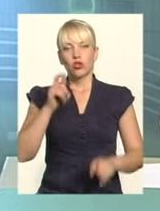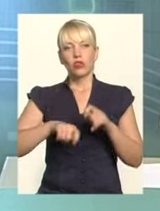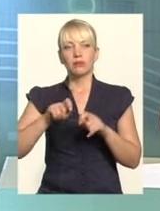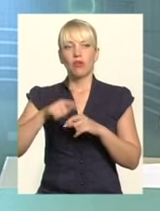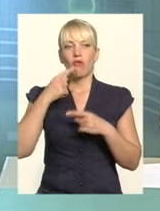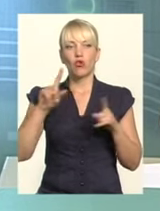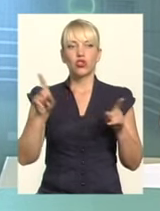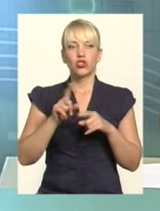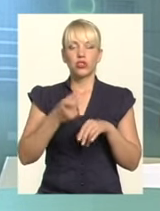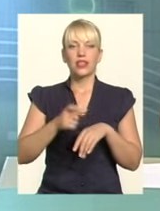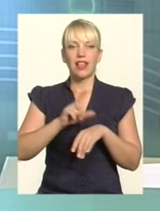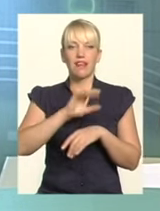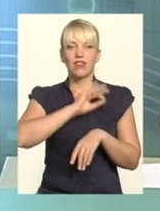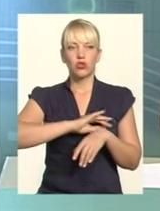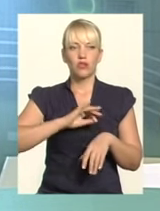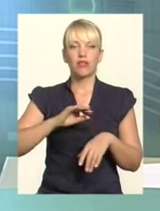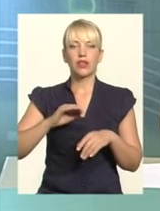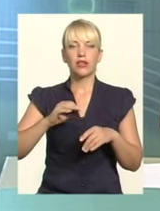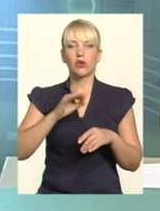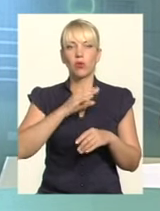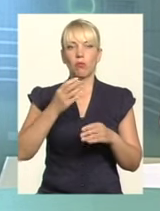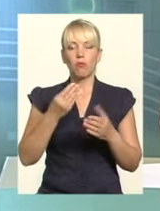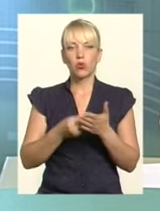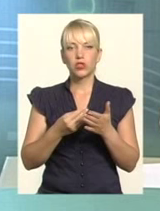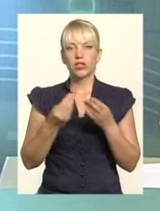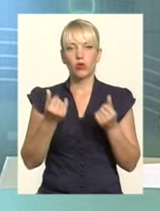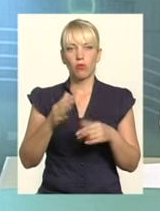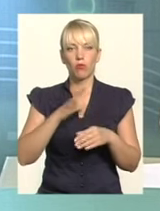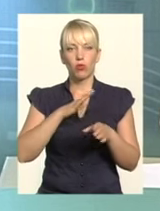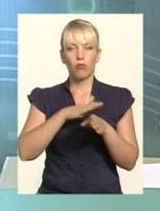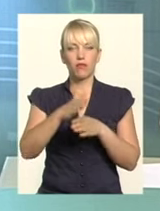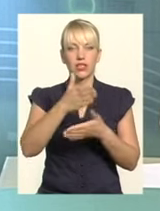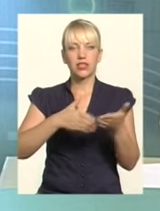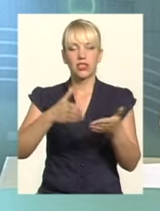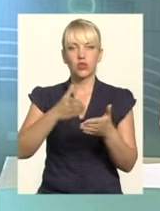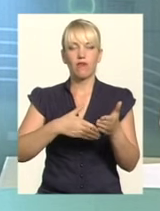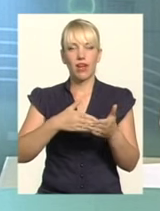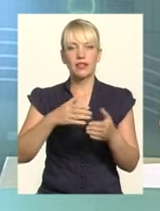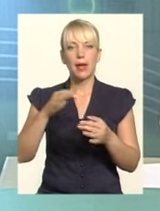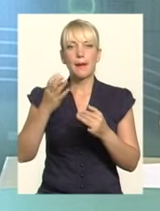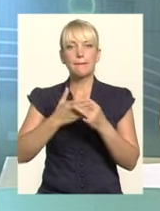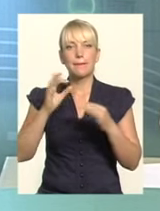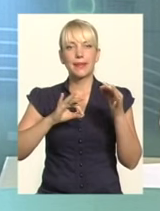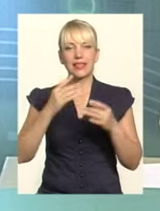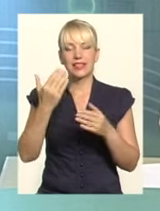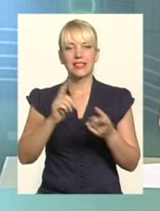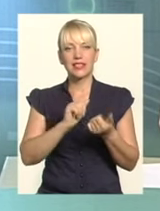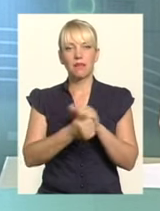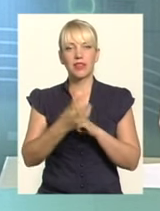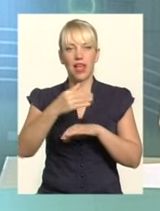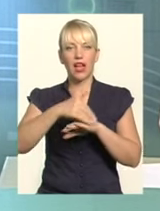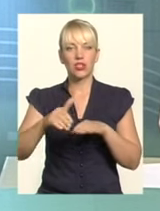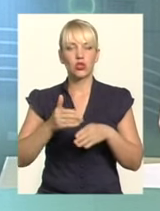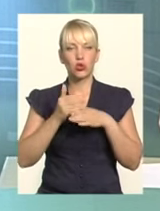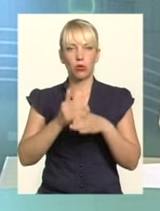що найефективнішим використанням бюджетних коштів було повне скасування пільг із їх заміною на адресну